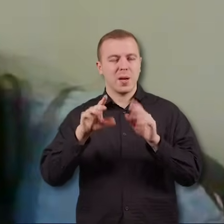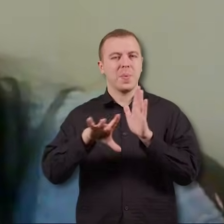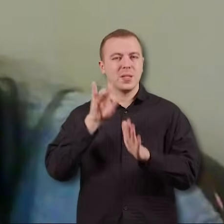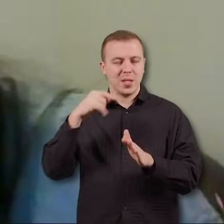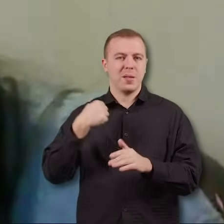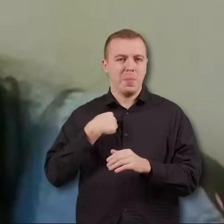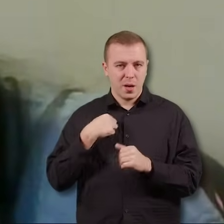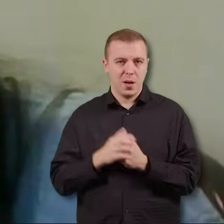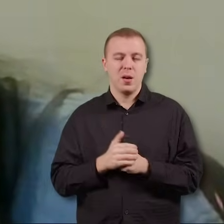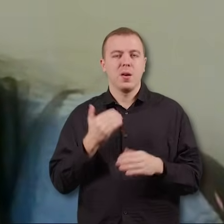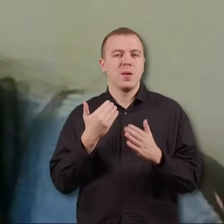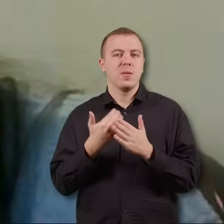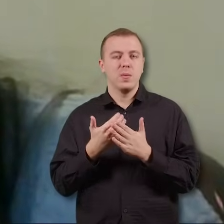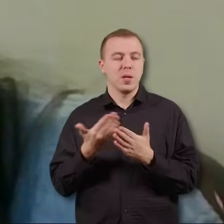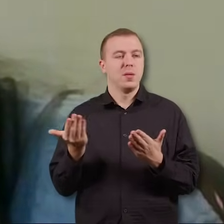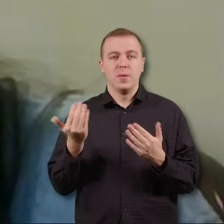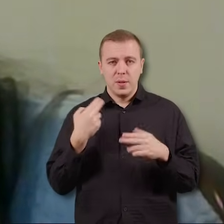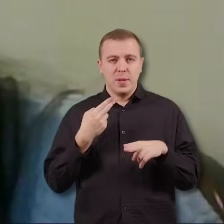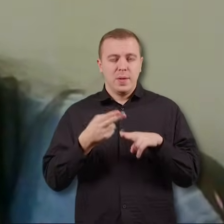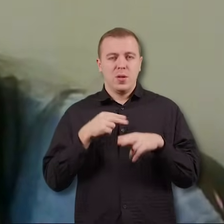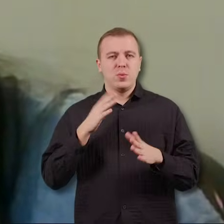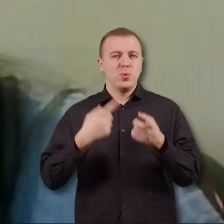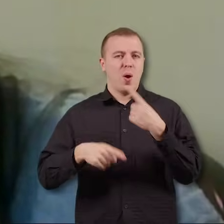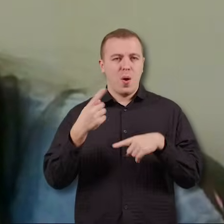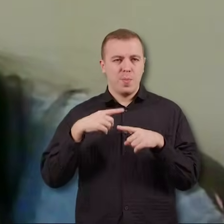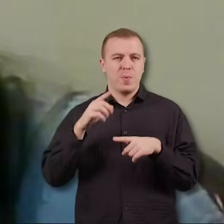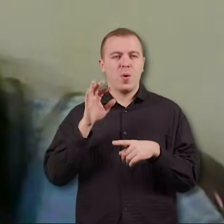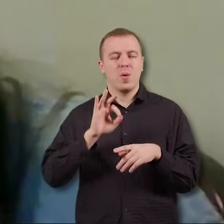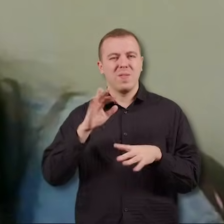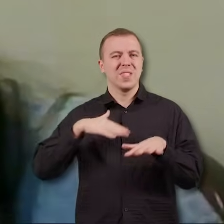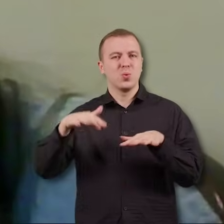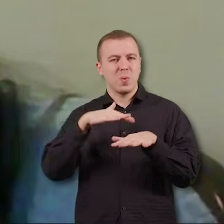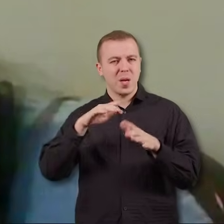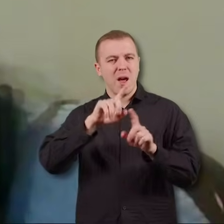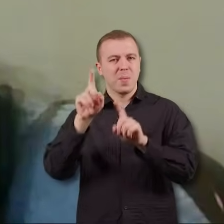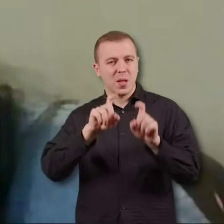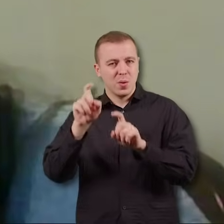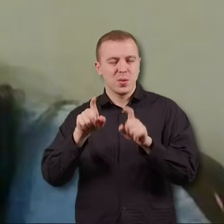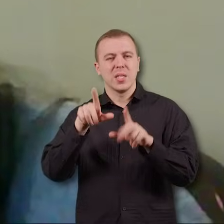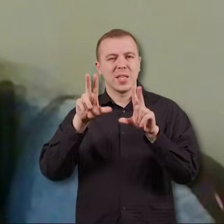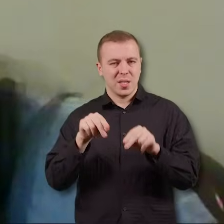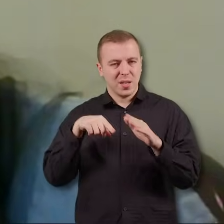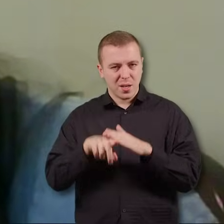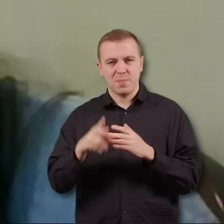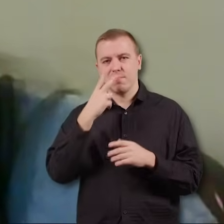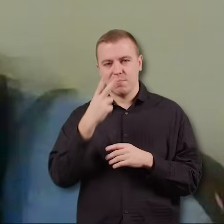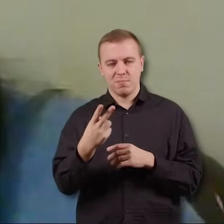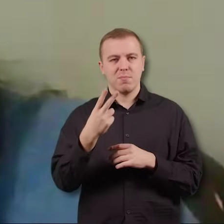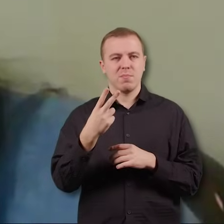pasirinkti mane, nes ir grįšiu prie tokių visuomeninių apklausų, kurios tikrai parodė, kad